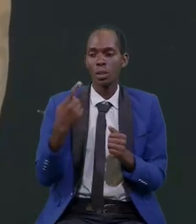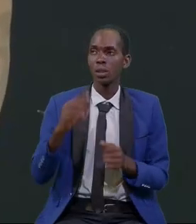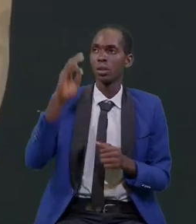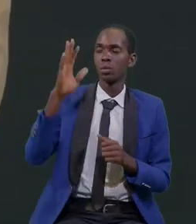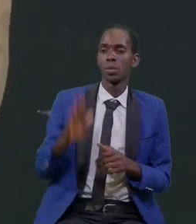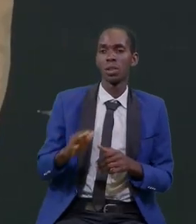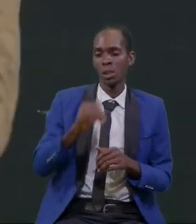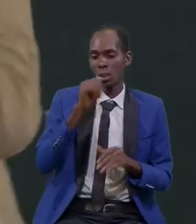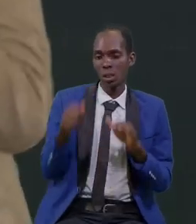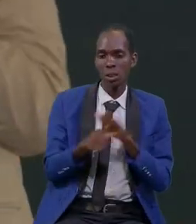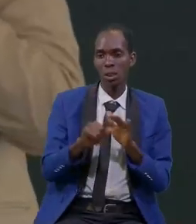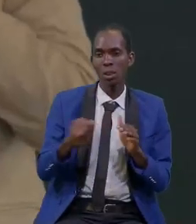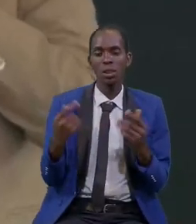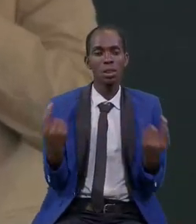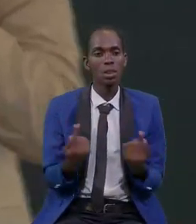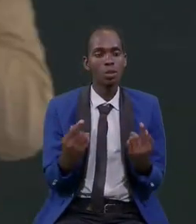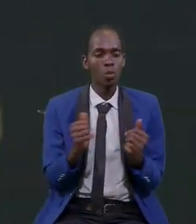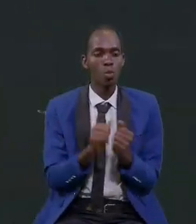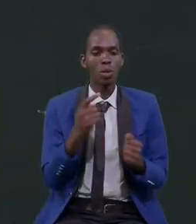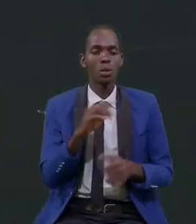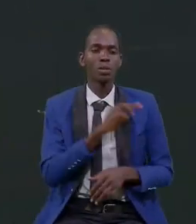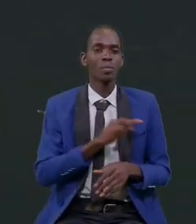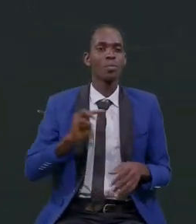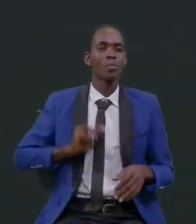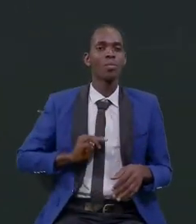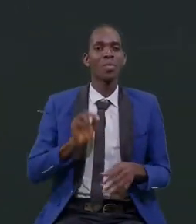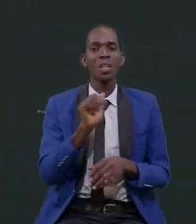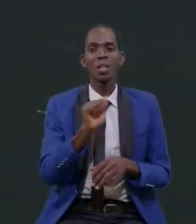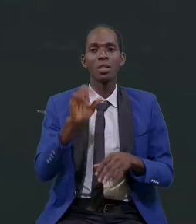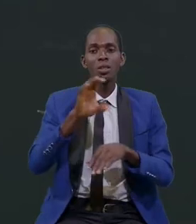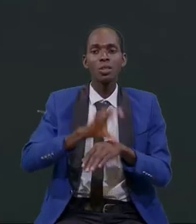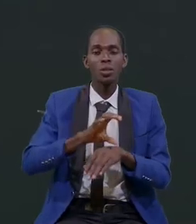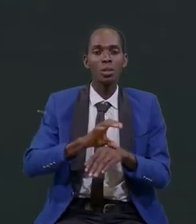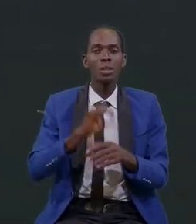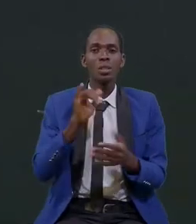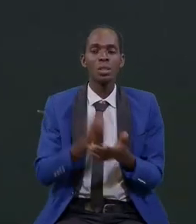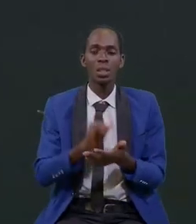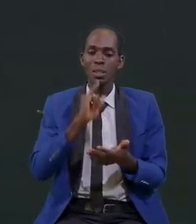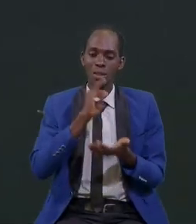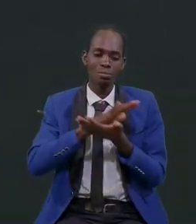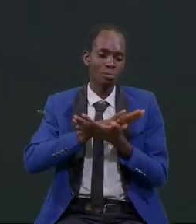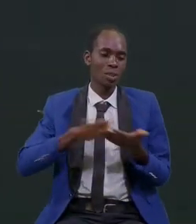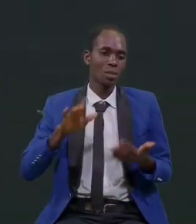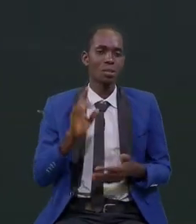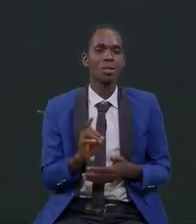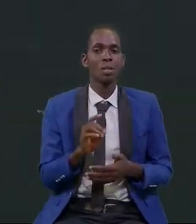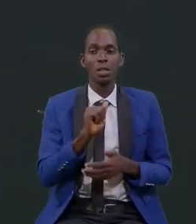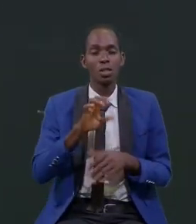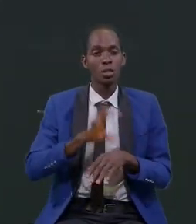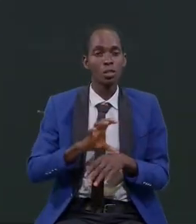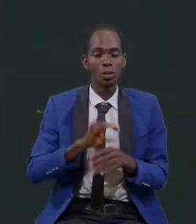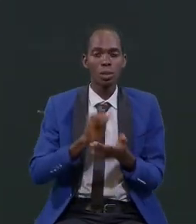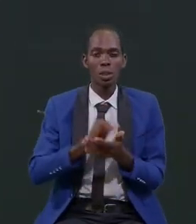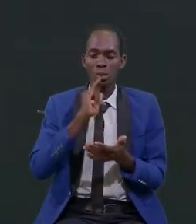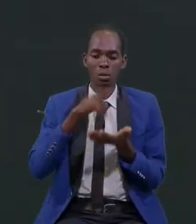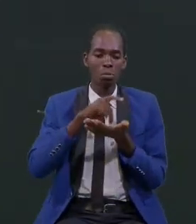Péché caché des ministres, péché caché des membres. Une église qui est purgée. Une église qui est